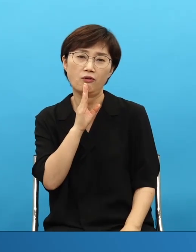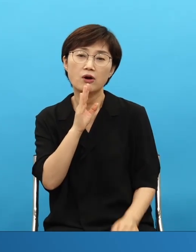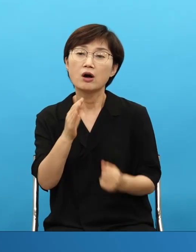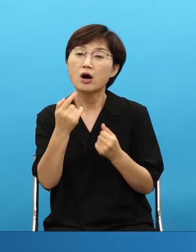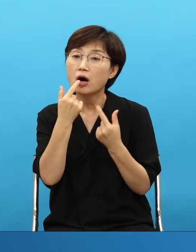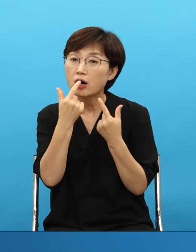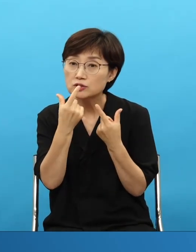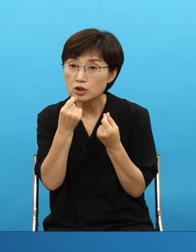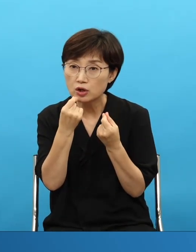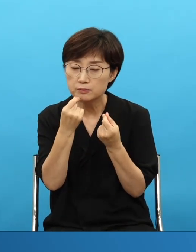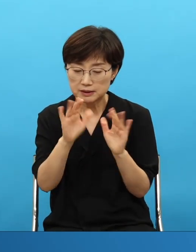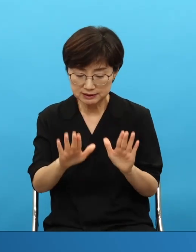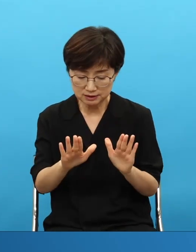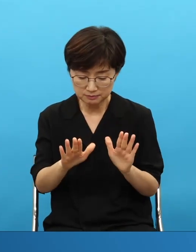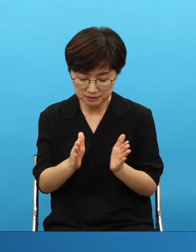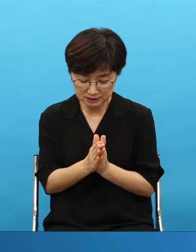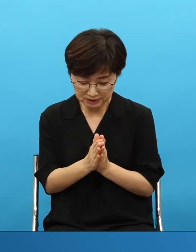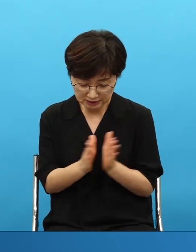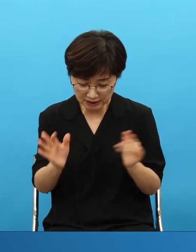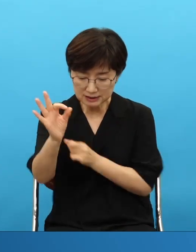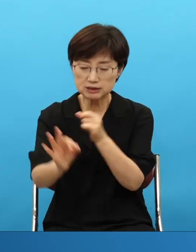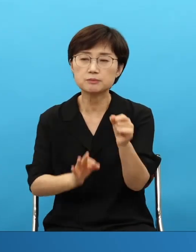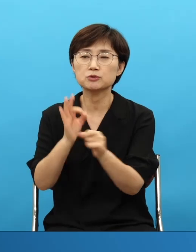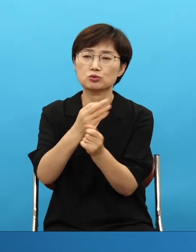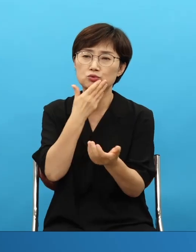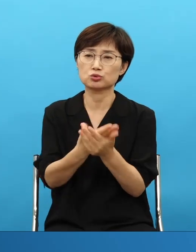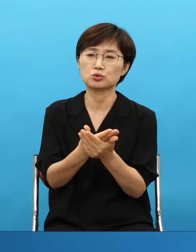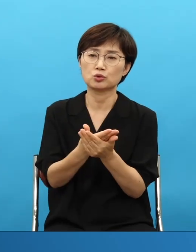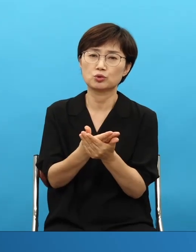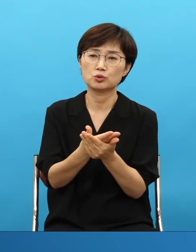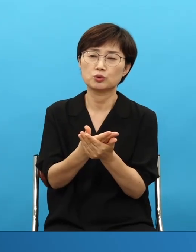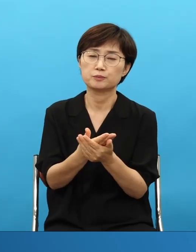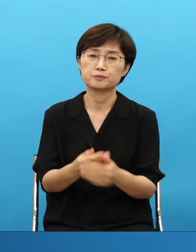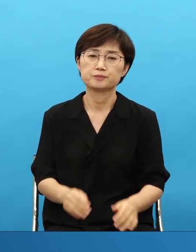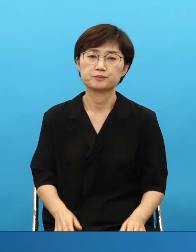중요해요. 所以十年很重要。 그리고 제일 어려울 때예요.